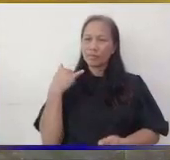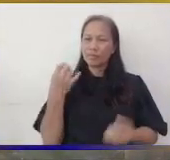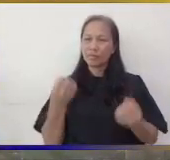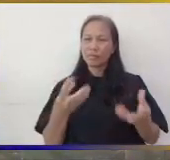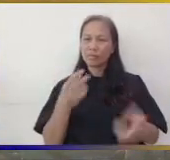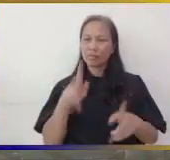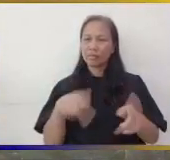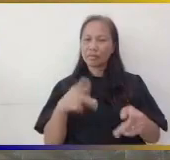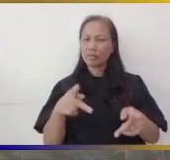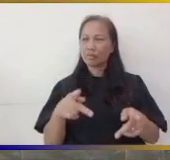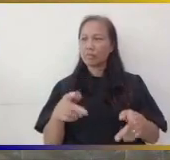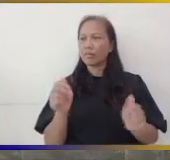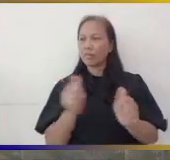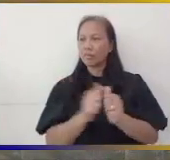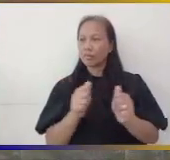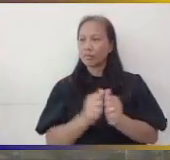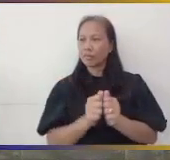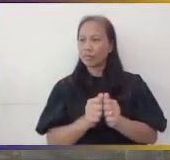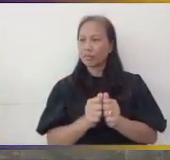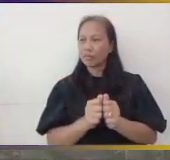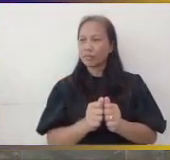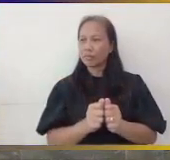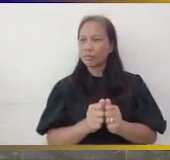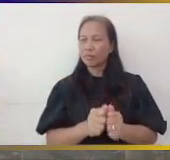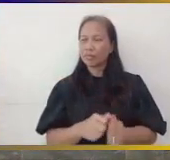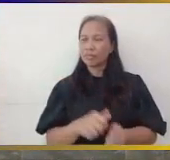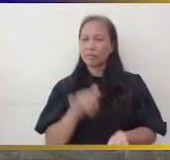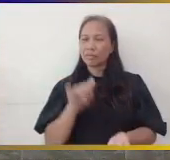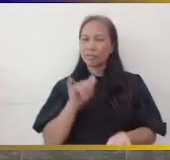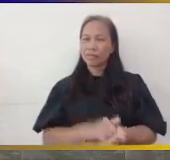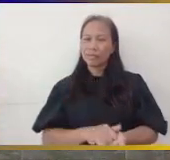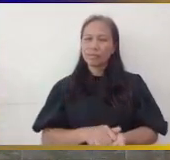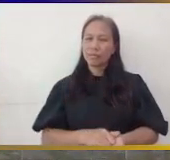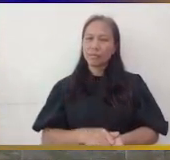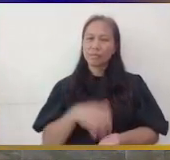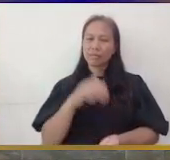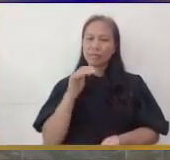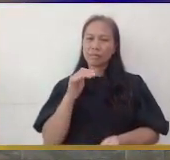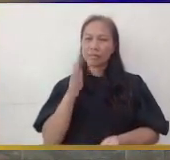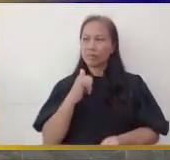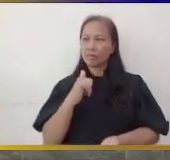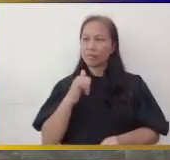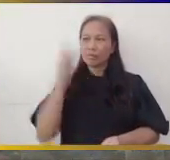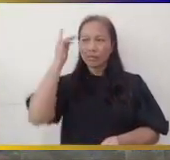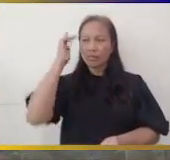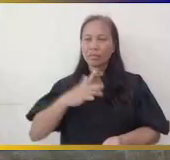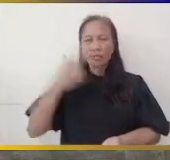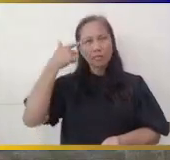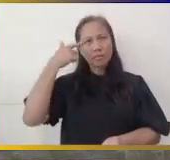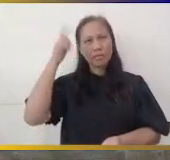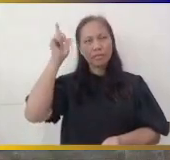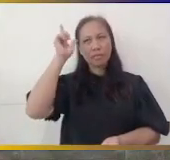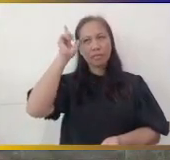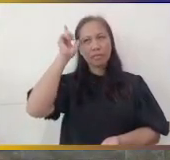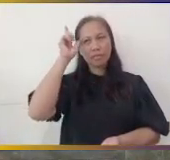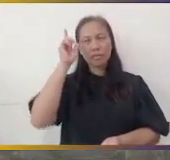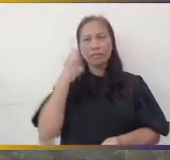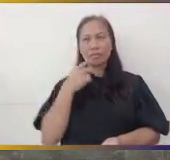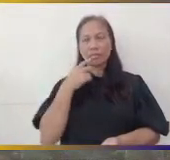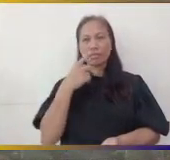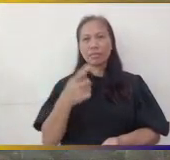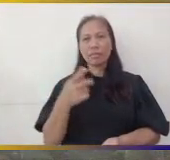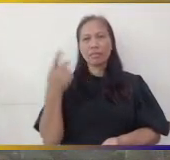po'y palaging sinasabi pa noon ng amin pong mahal na Pastor ni Pastor Hill dito dalawa lamang ang pinakamatagal na relihiyon